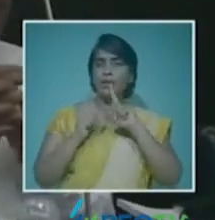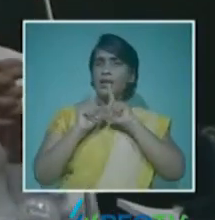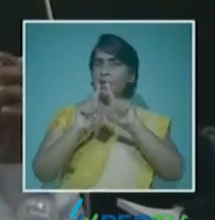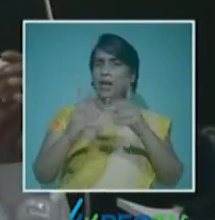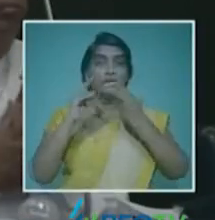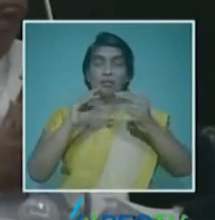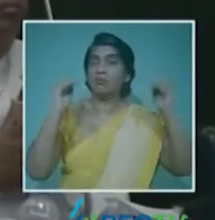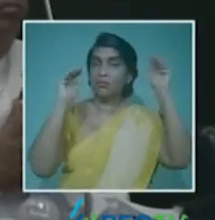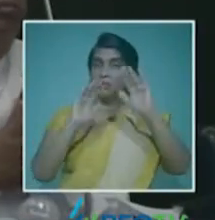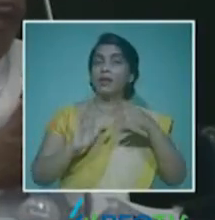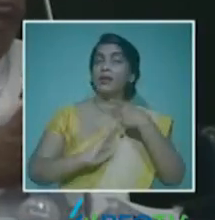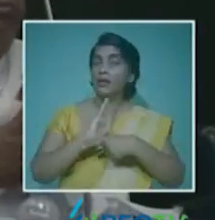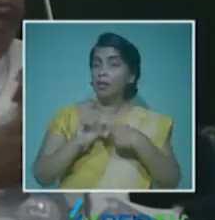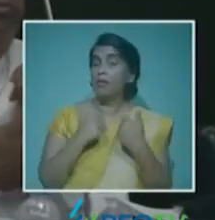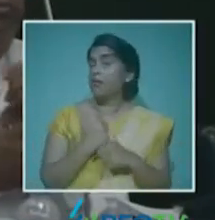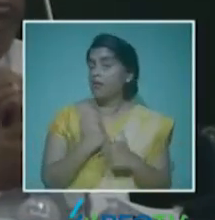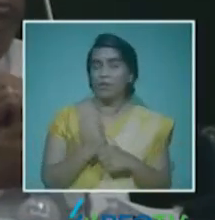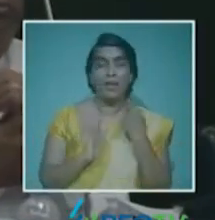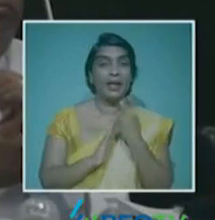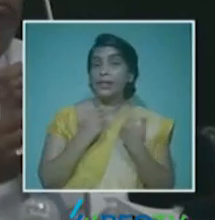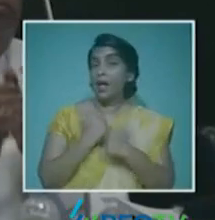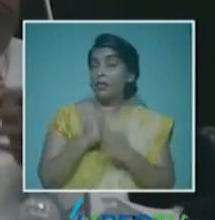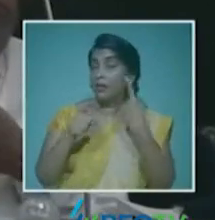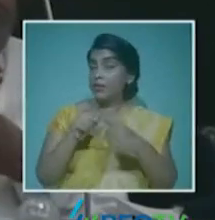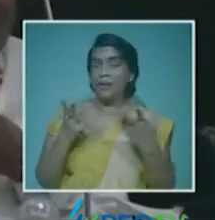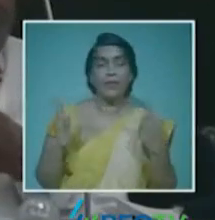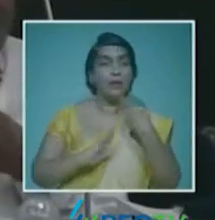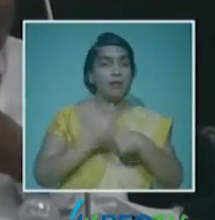ප්‍රකාශ ප්‍රසිද්ධ කරන්න? රටක් හදන්න බෑ නීති සම්ප